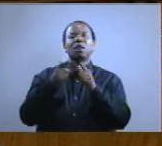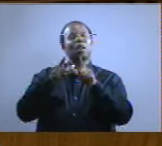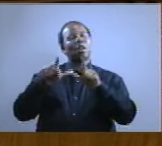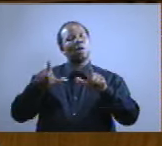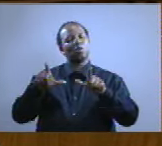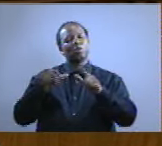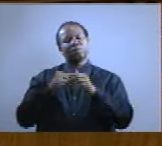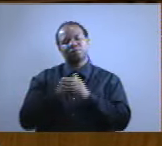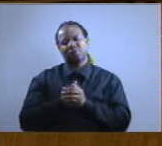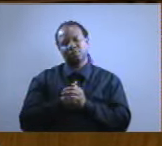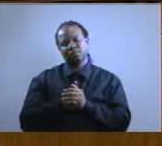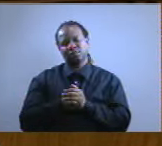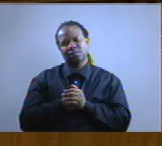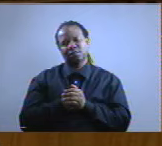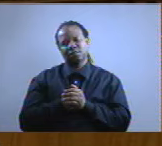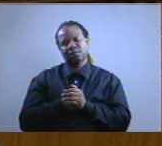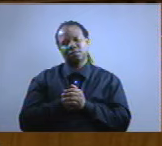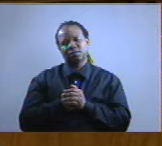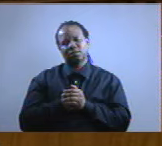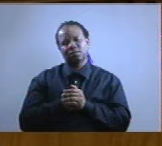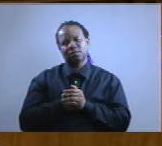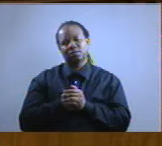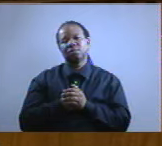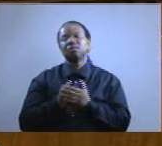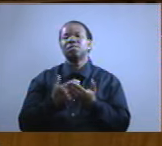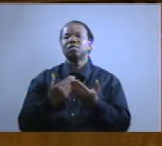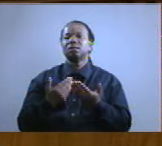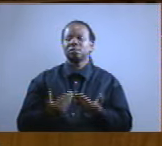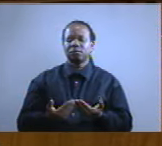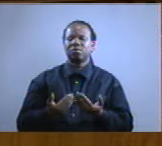allemaal hier in die parlement mire.